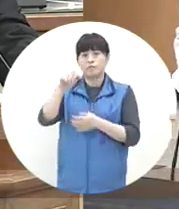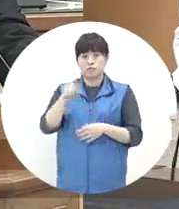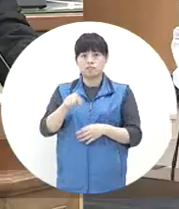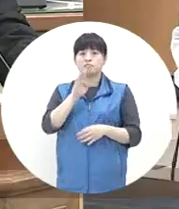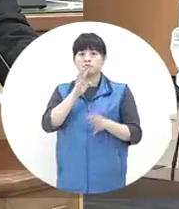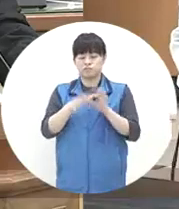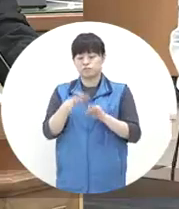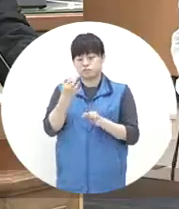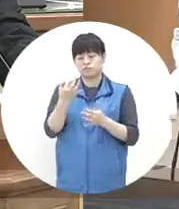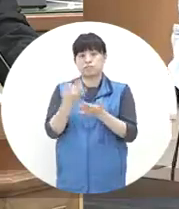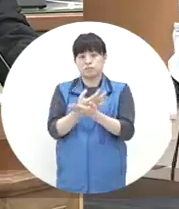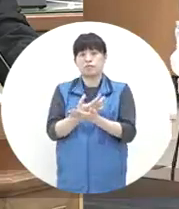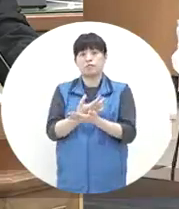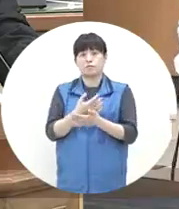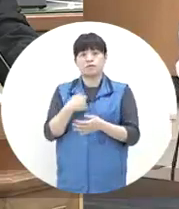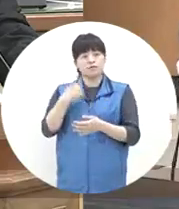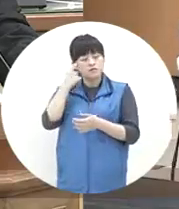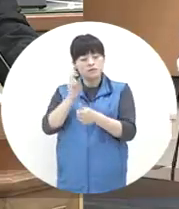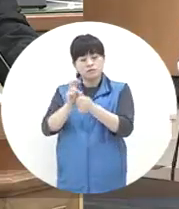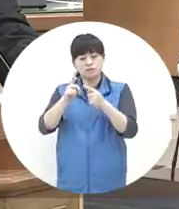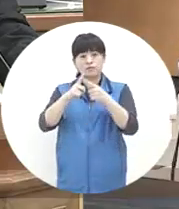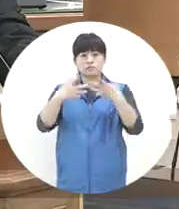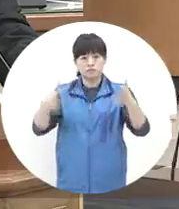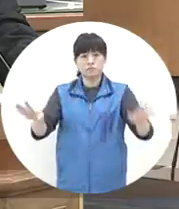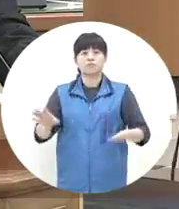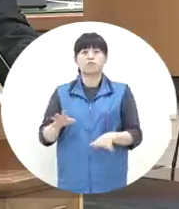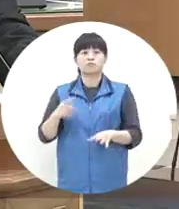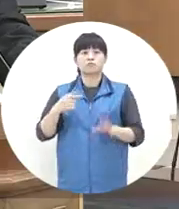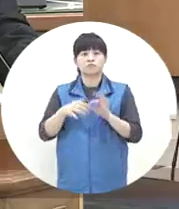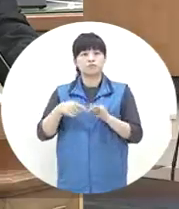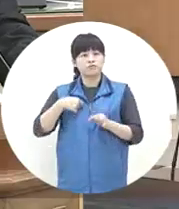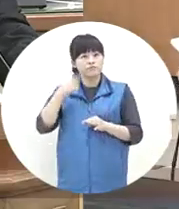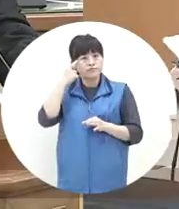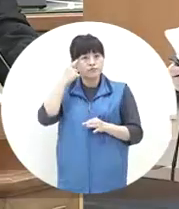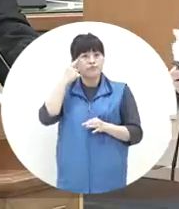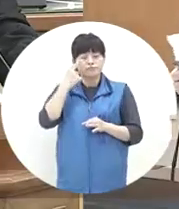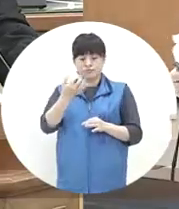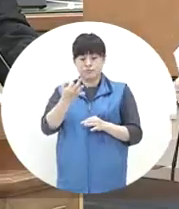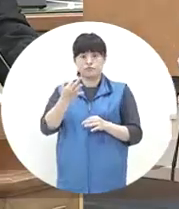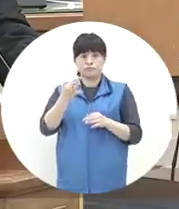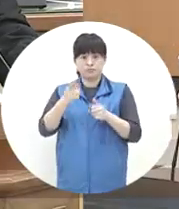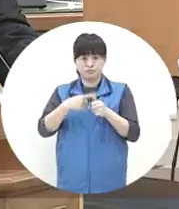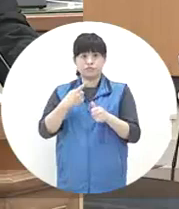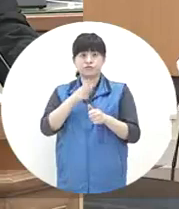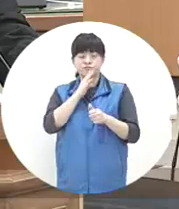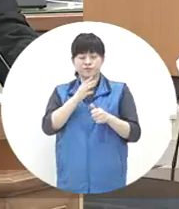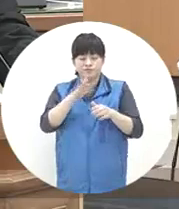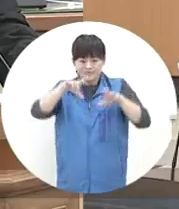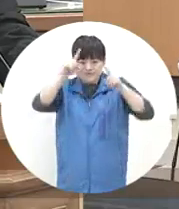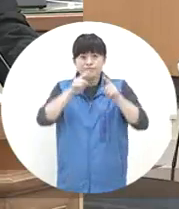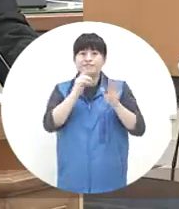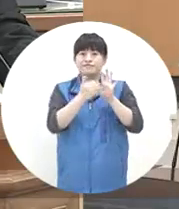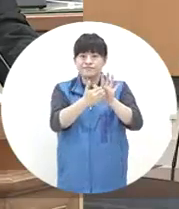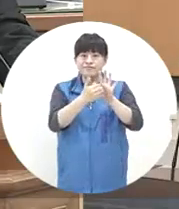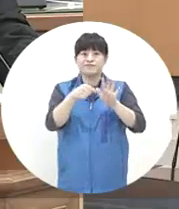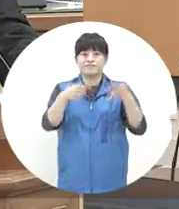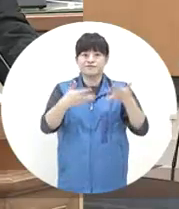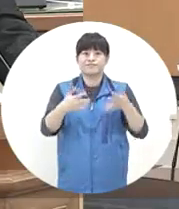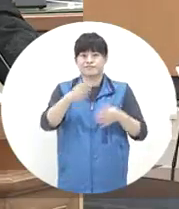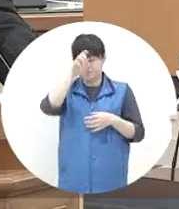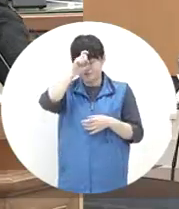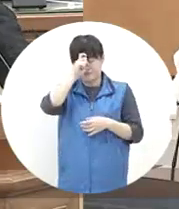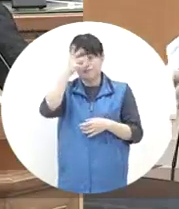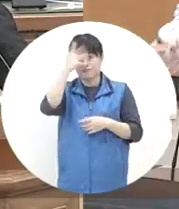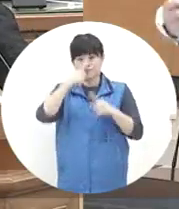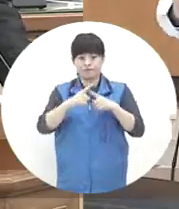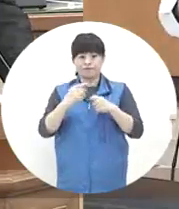经费不够，可是又想照顾更多的人，所以我们才会把这经费呢拉到我们前面的预防。那希望老人家能够